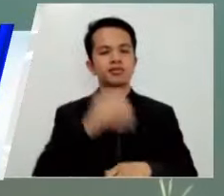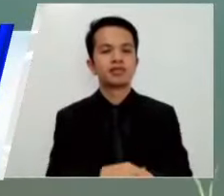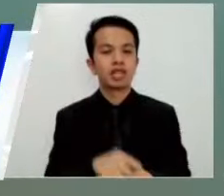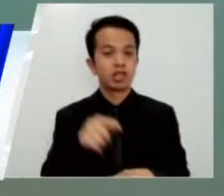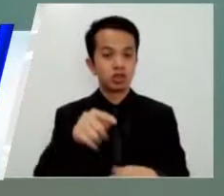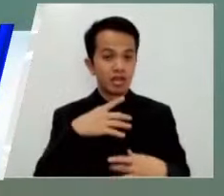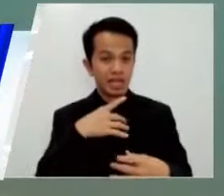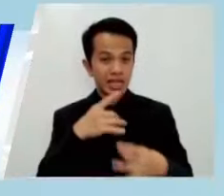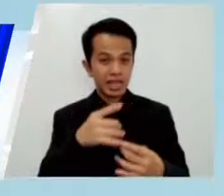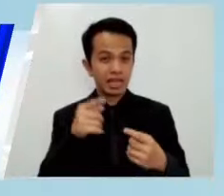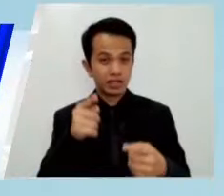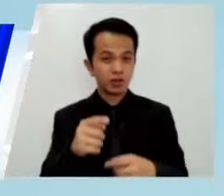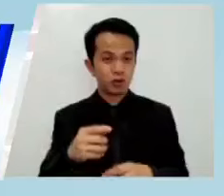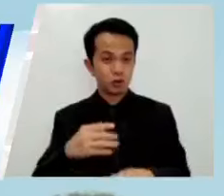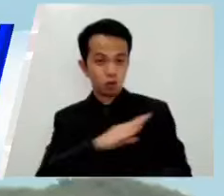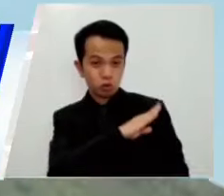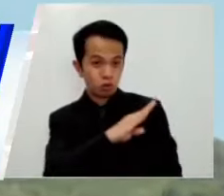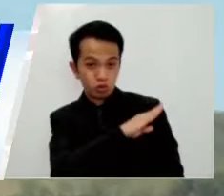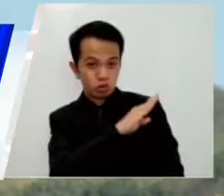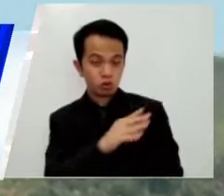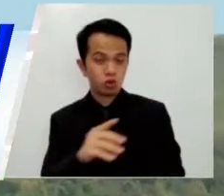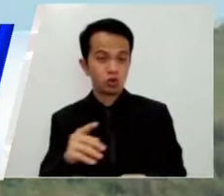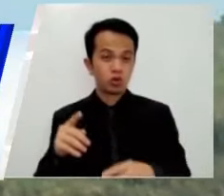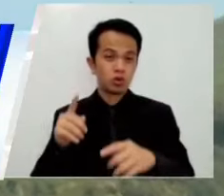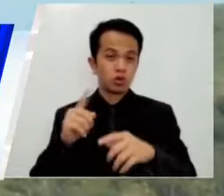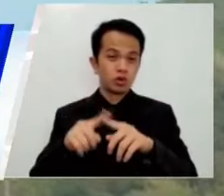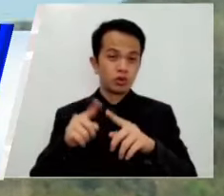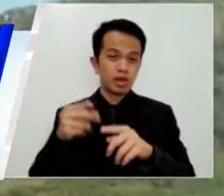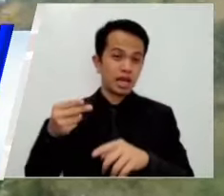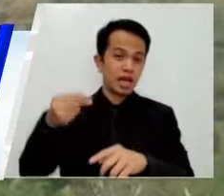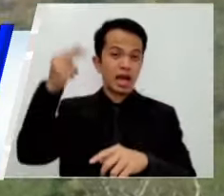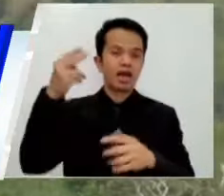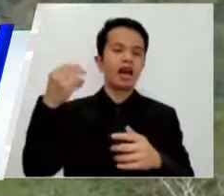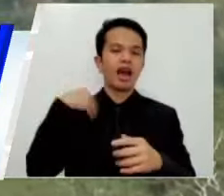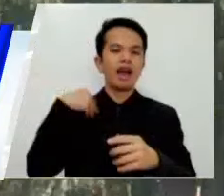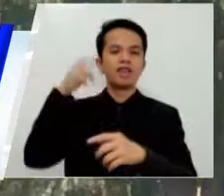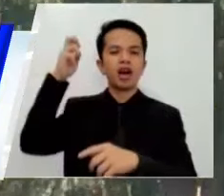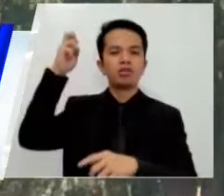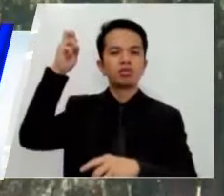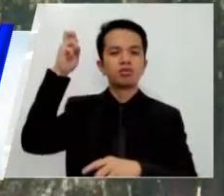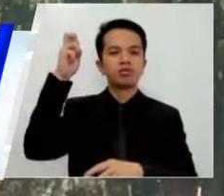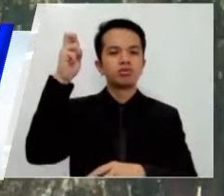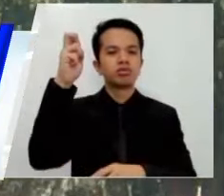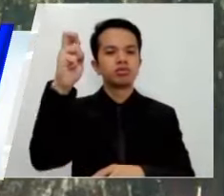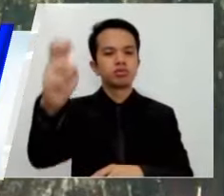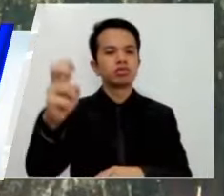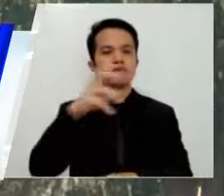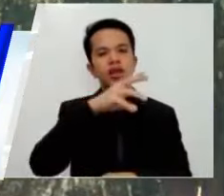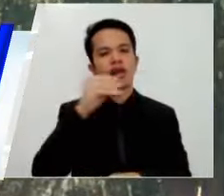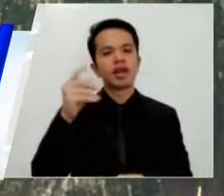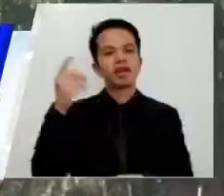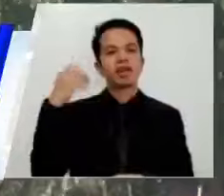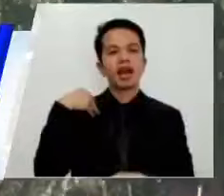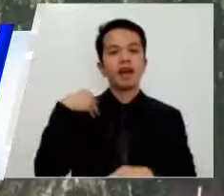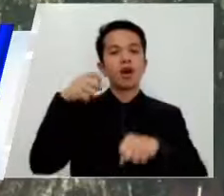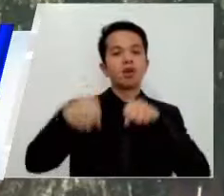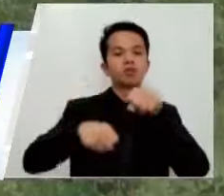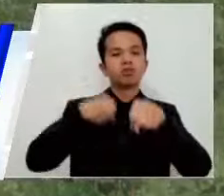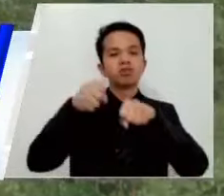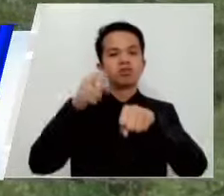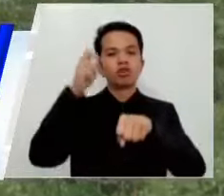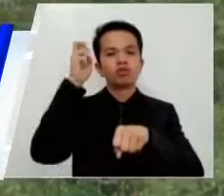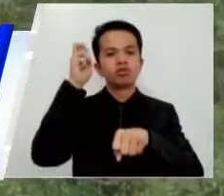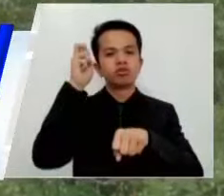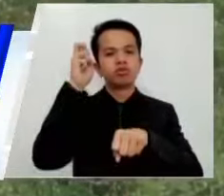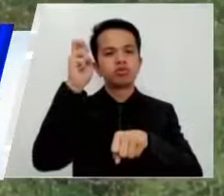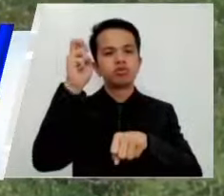ng tapang sa matataas na lugar, patok ang zipline at zipline biking.